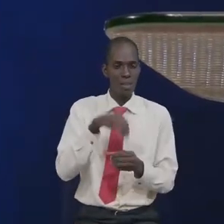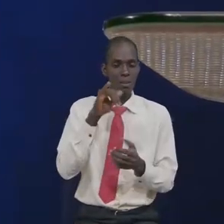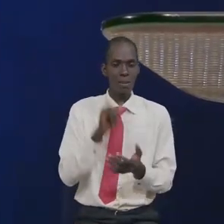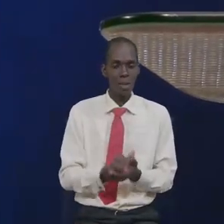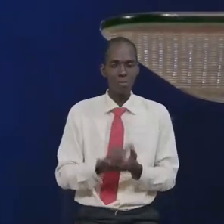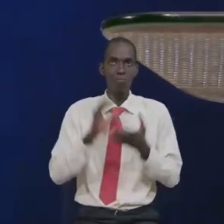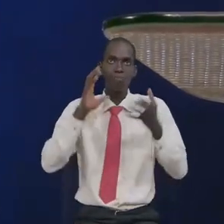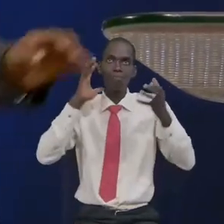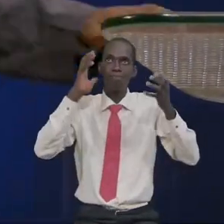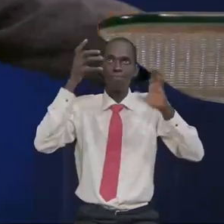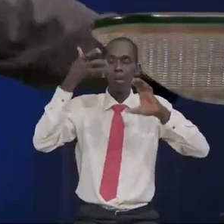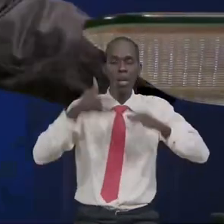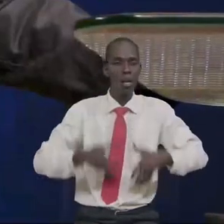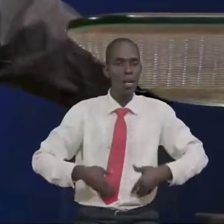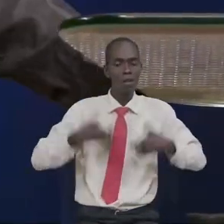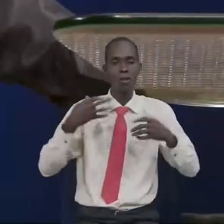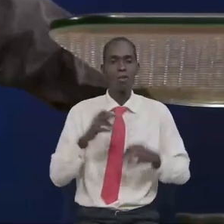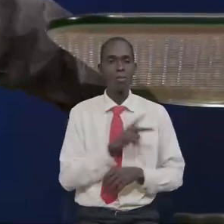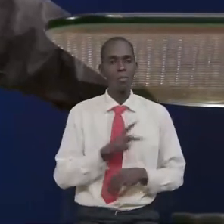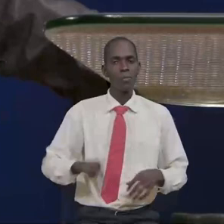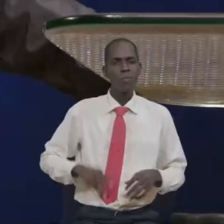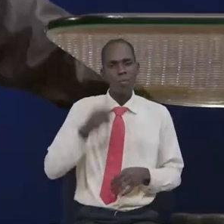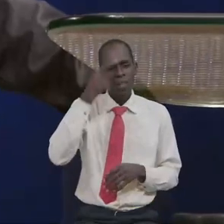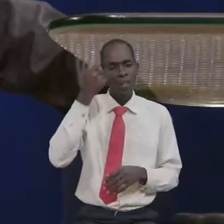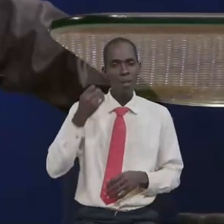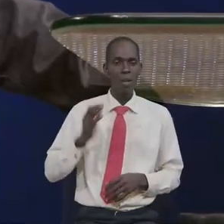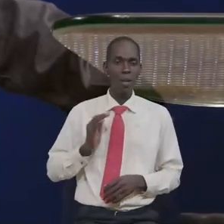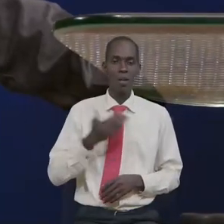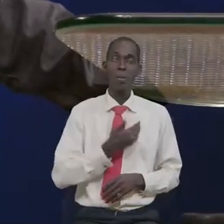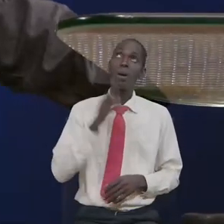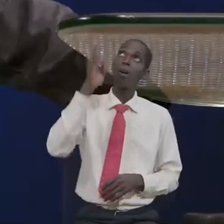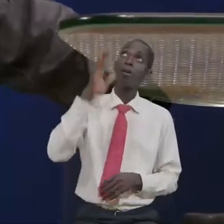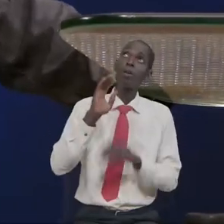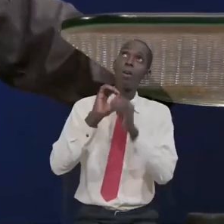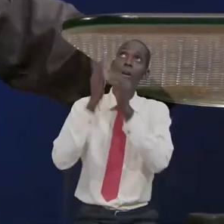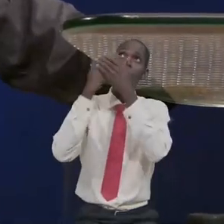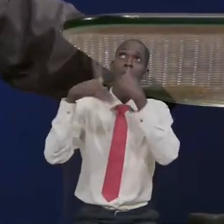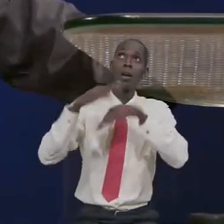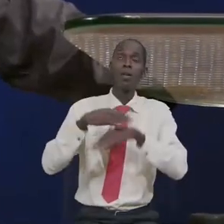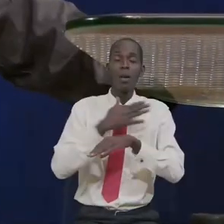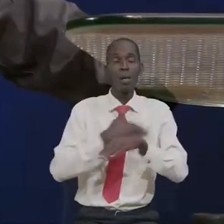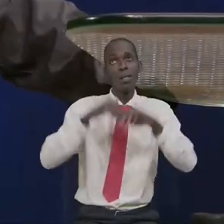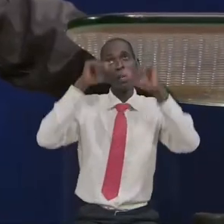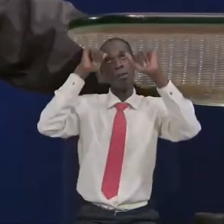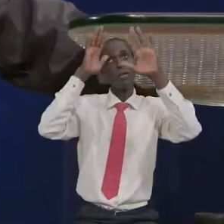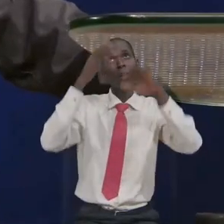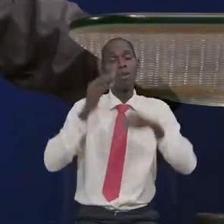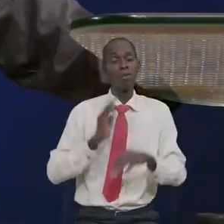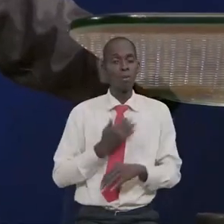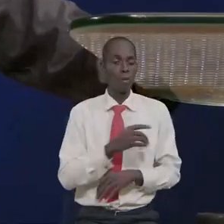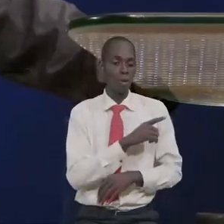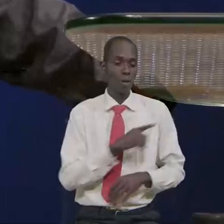dans la persécution furieuse. Parce que notre Dieu au ciel et le Père du Seigneur Jésus-Christ, notre